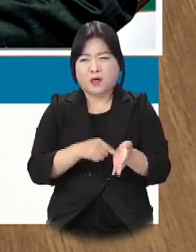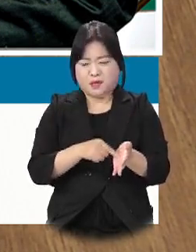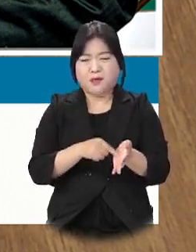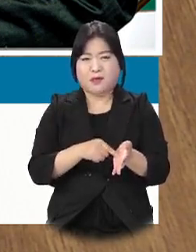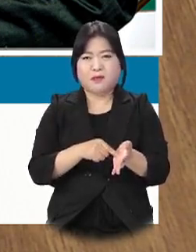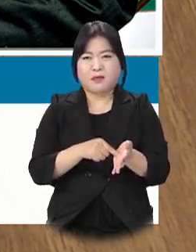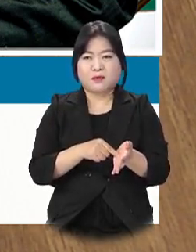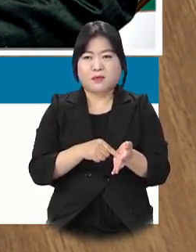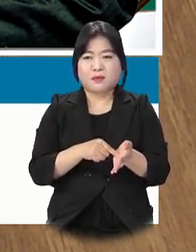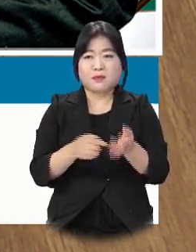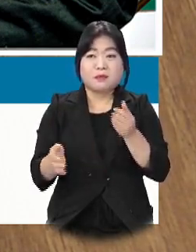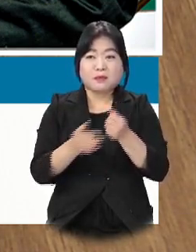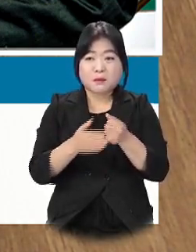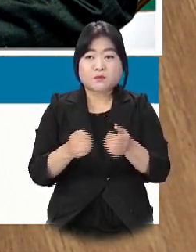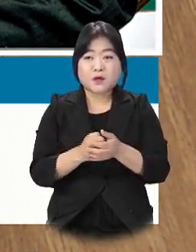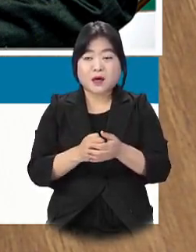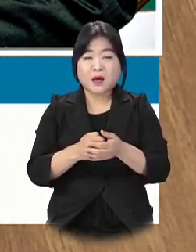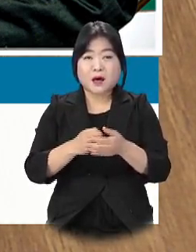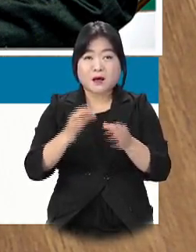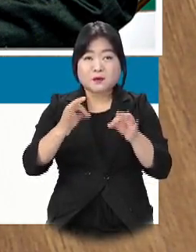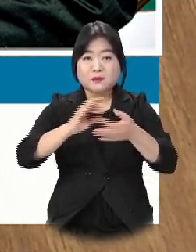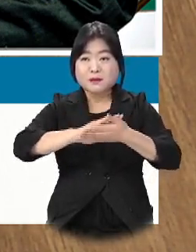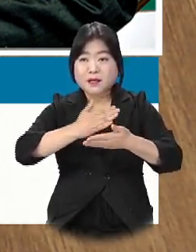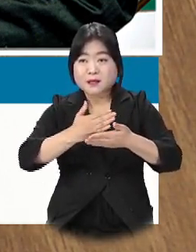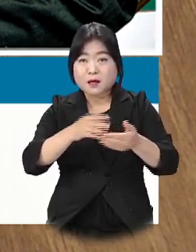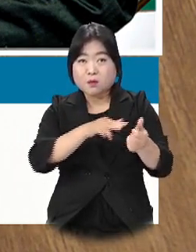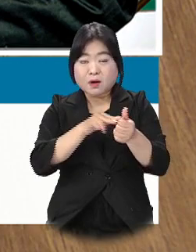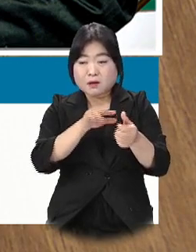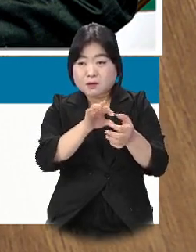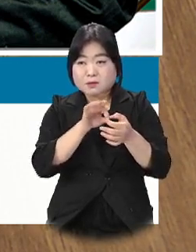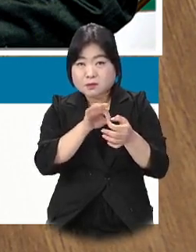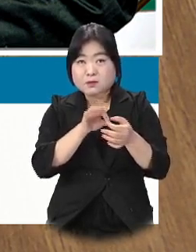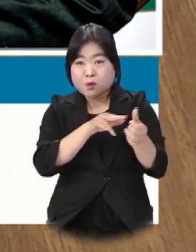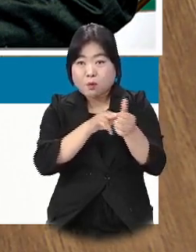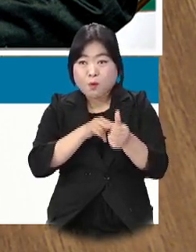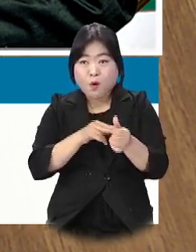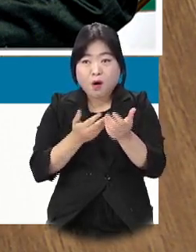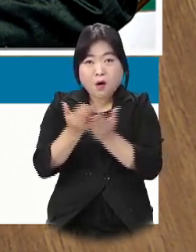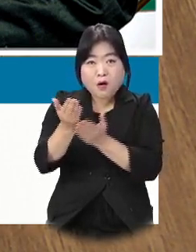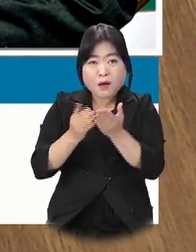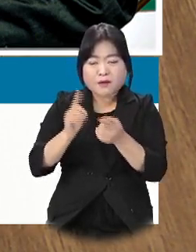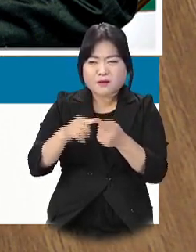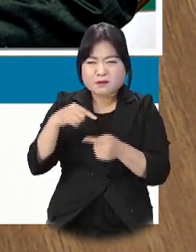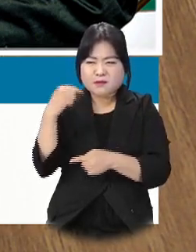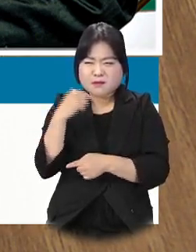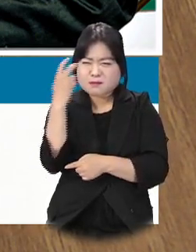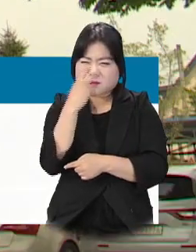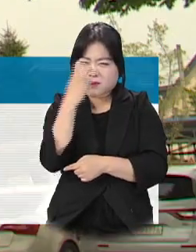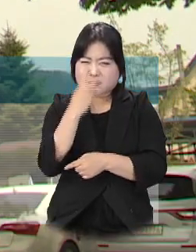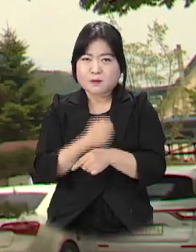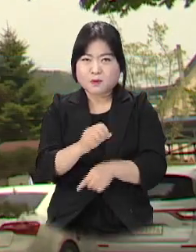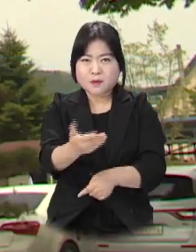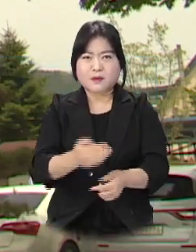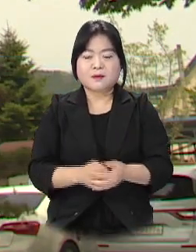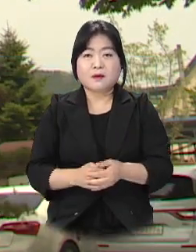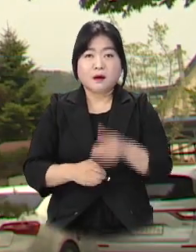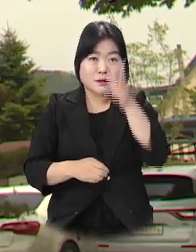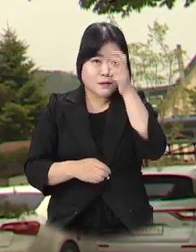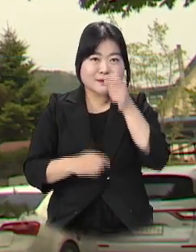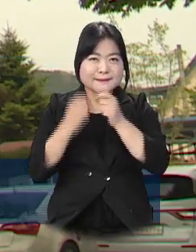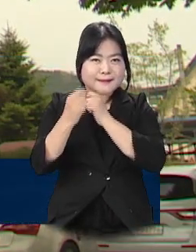때문에 계좌에 관련된 정보나 거래 매체에 대한 관리를 철저히 하셔야 될 것 같습니다.